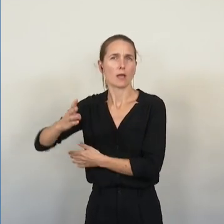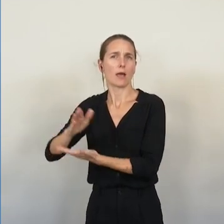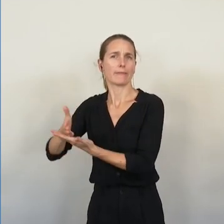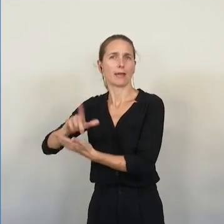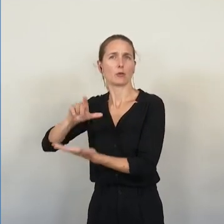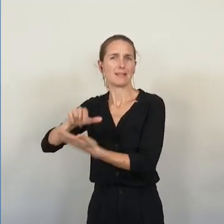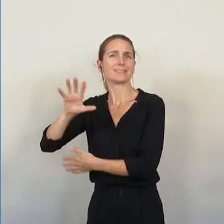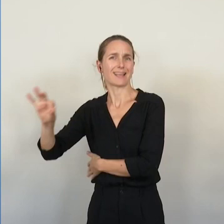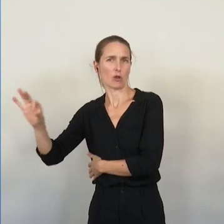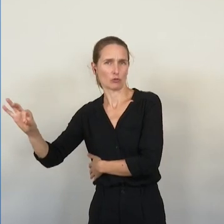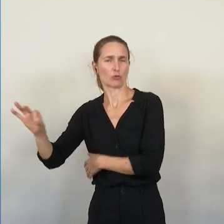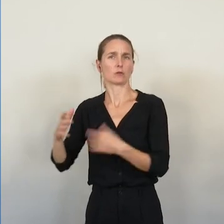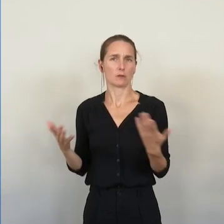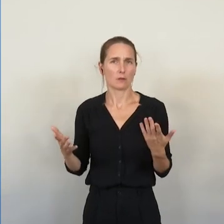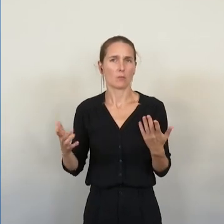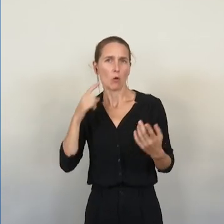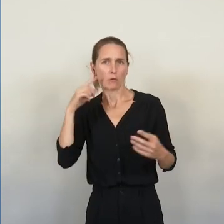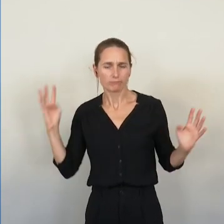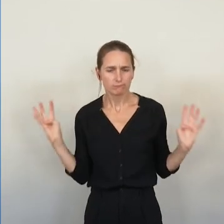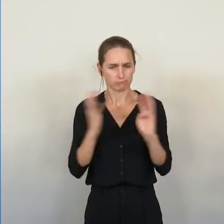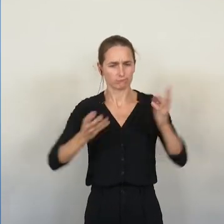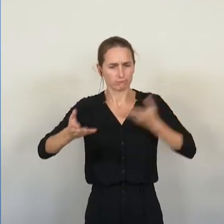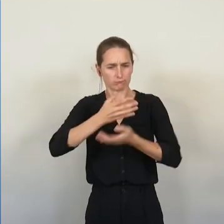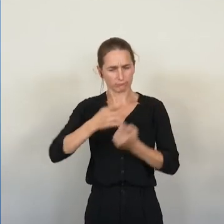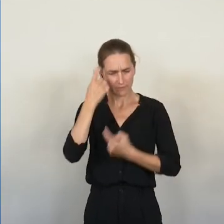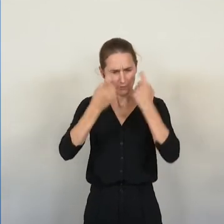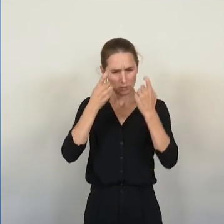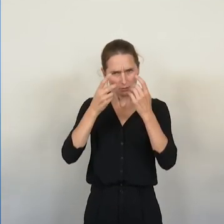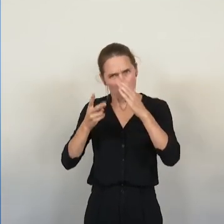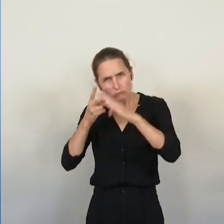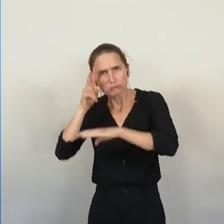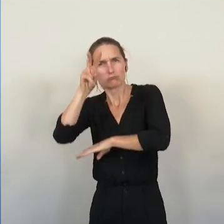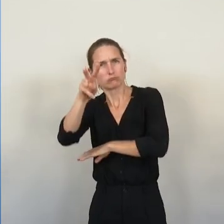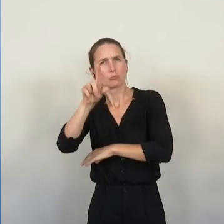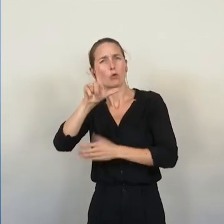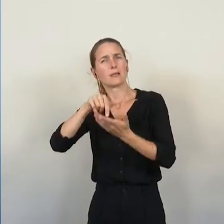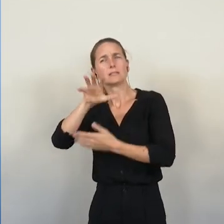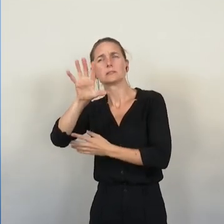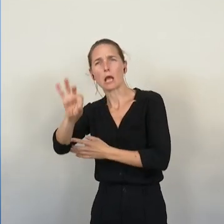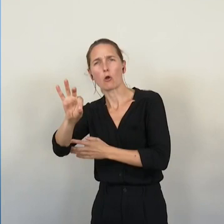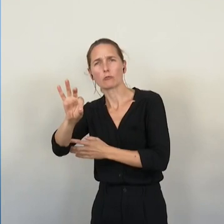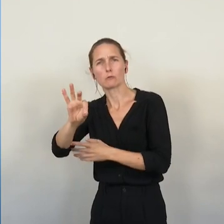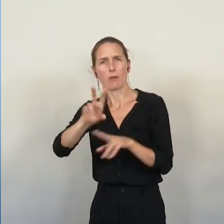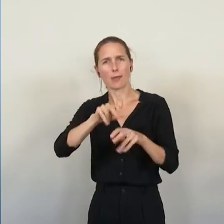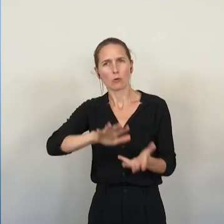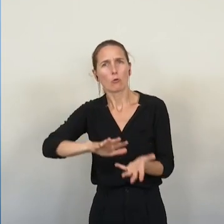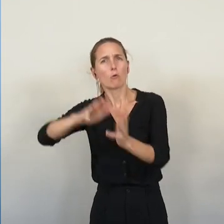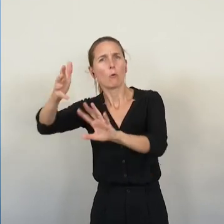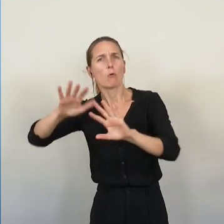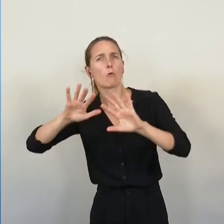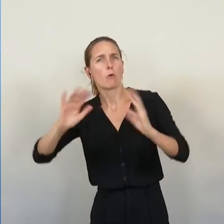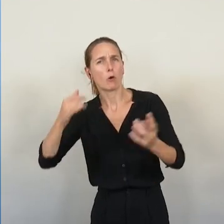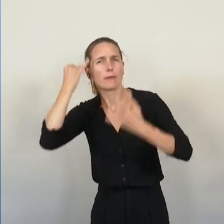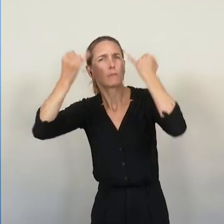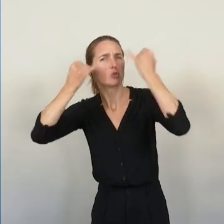l'alimentation à l'horizon 2050 alors un travail de prospective sur notre territoire sur le grand territoire du bait qui représente